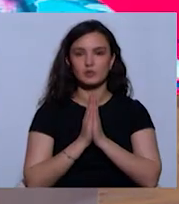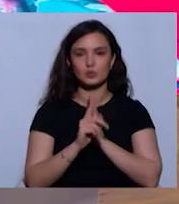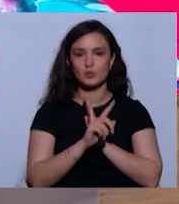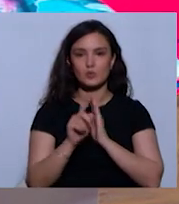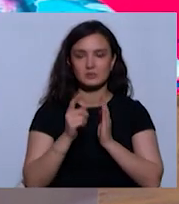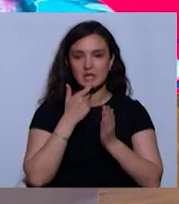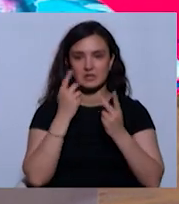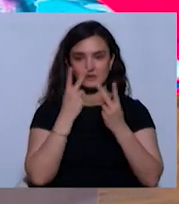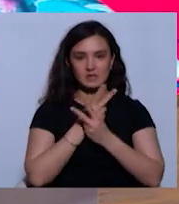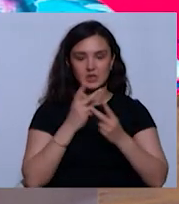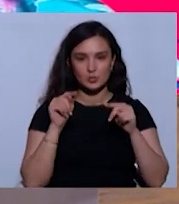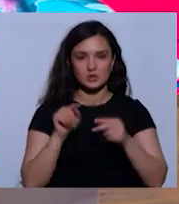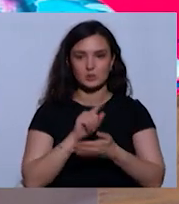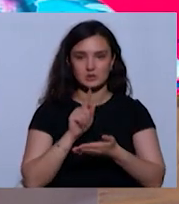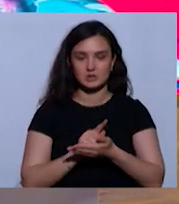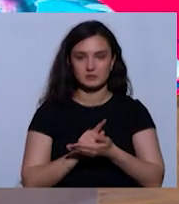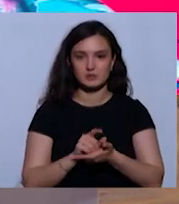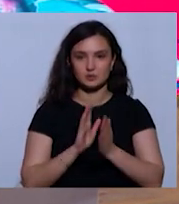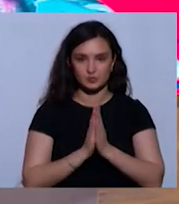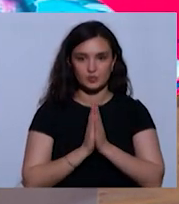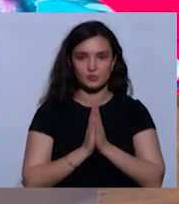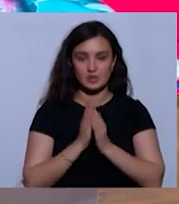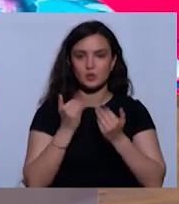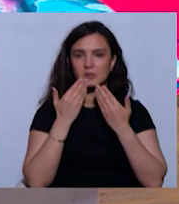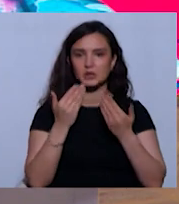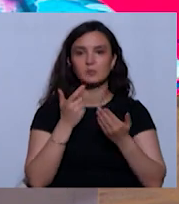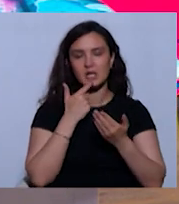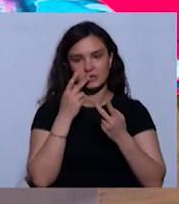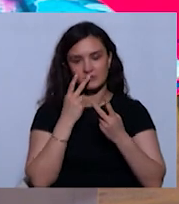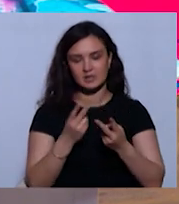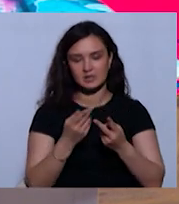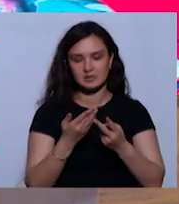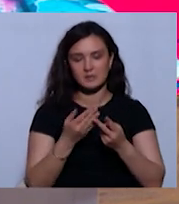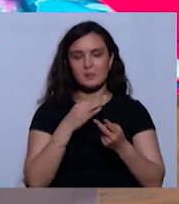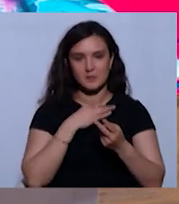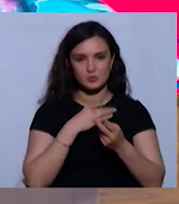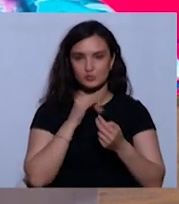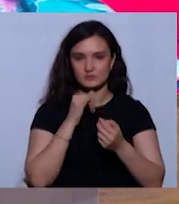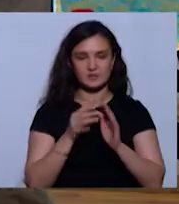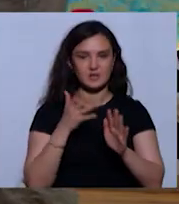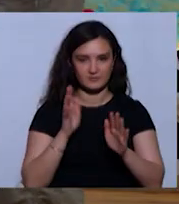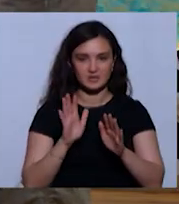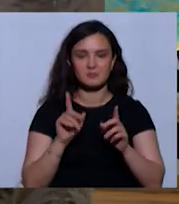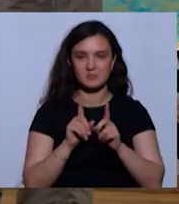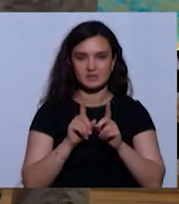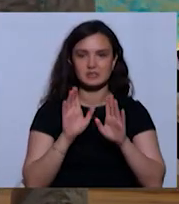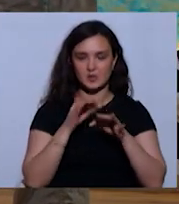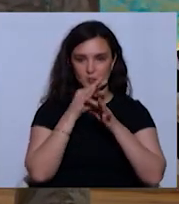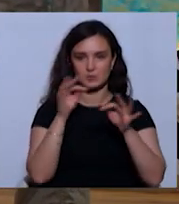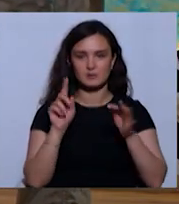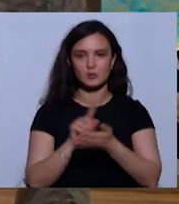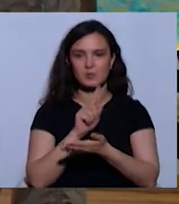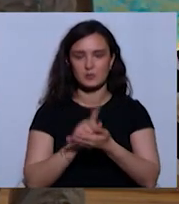რომ დაათვალიერეთ აუცილებლად. ხა რო გკითხოთ დაათვალიერეთ, პასუხს მაინც ვერ გავიგებ, მაგრამ ისე გეუბნებით,